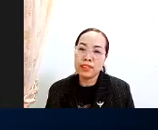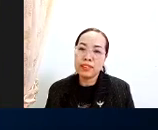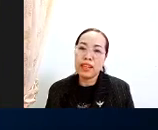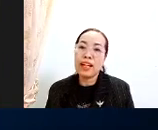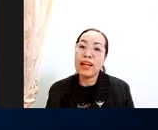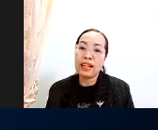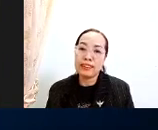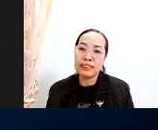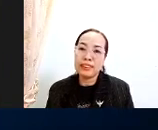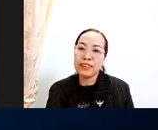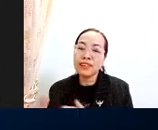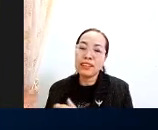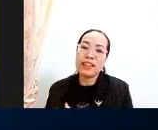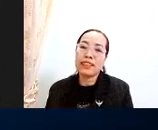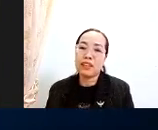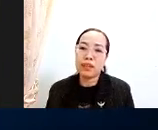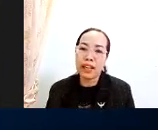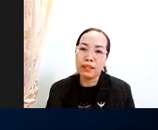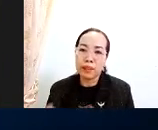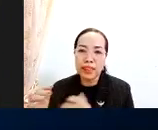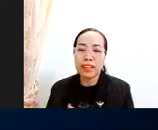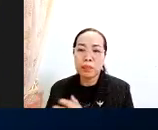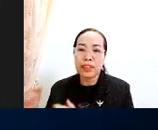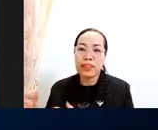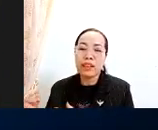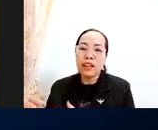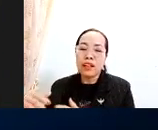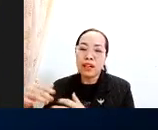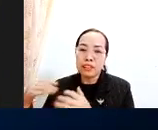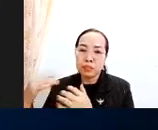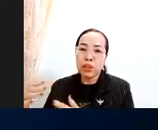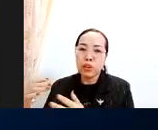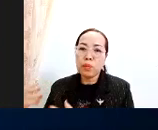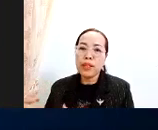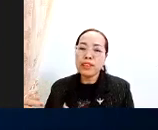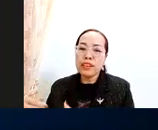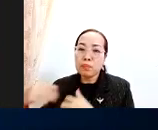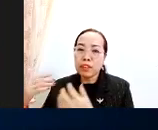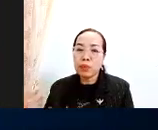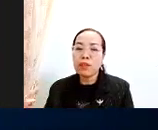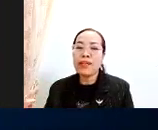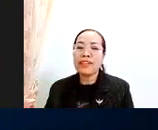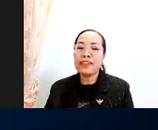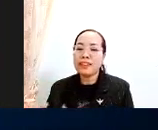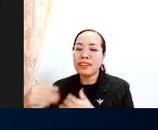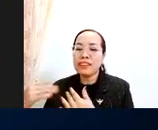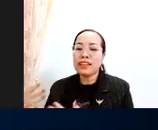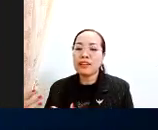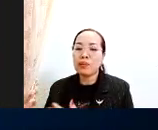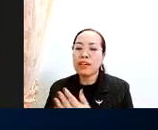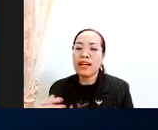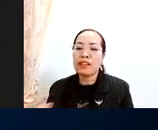tiệt chả khàn cứ tiếc nhau trong đằng ảnh phần tay là bên nơi chùm nửa tô mỹ bật thuyền mến tay dân